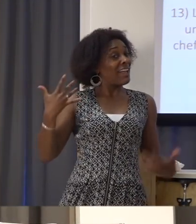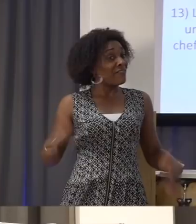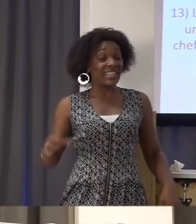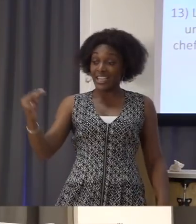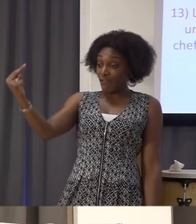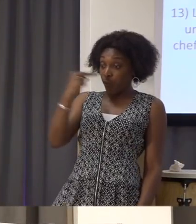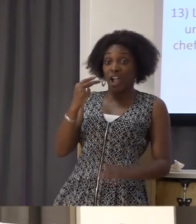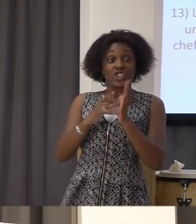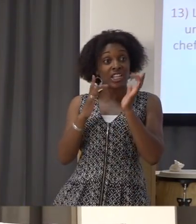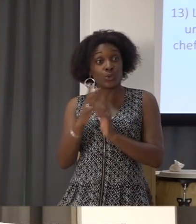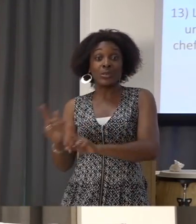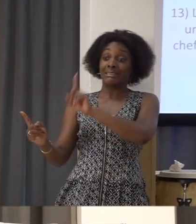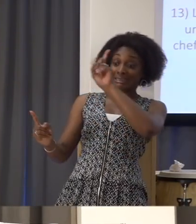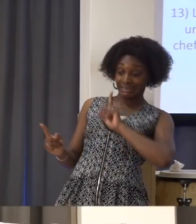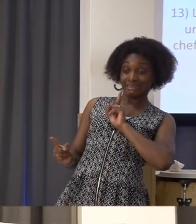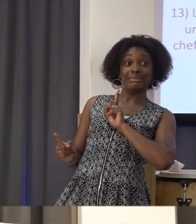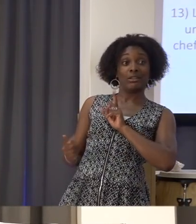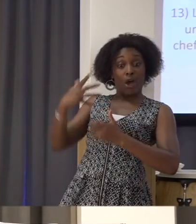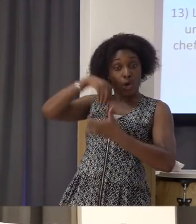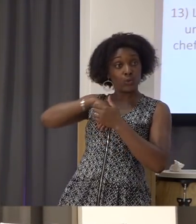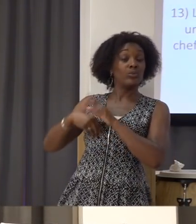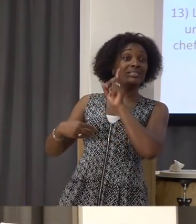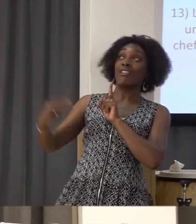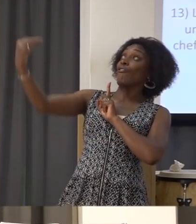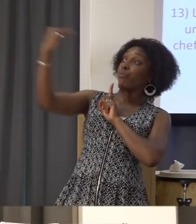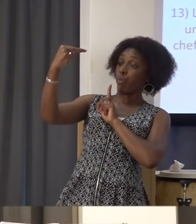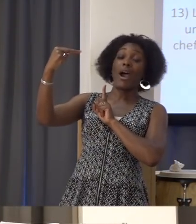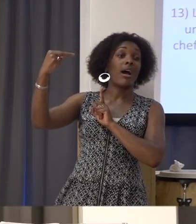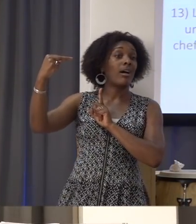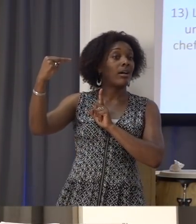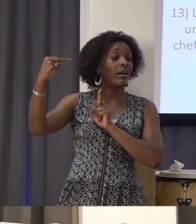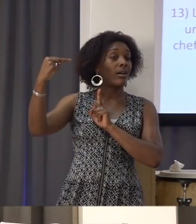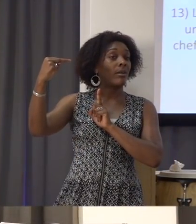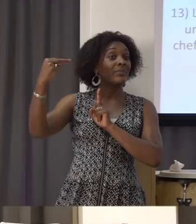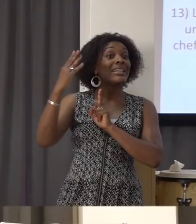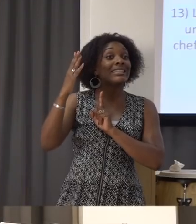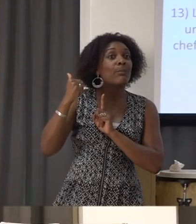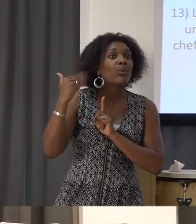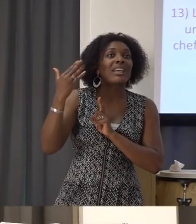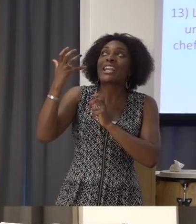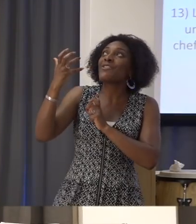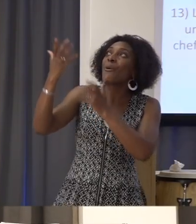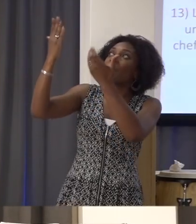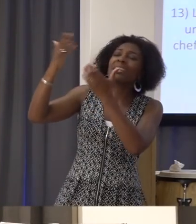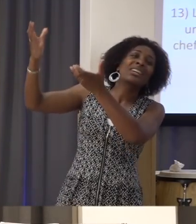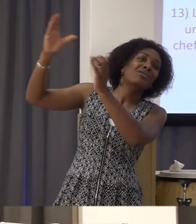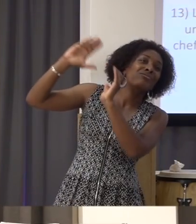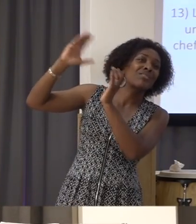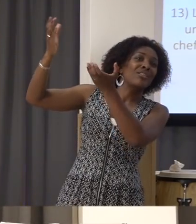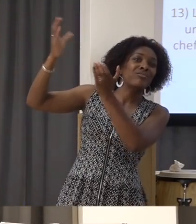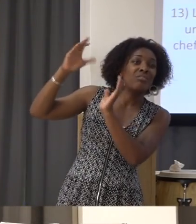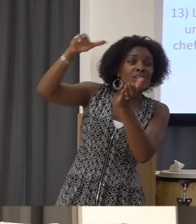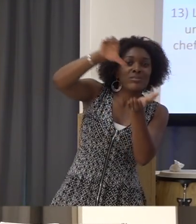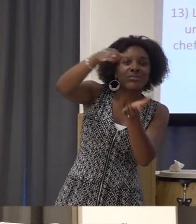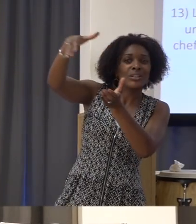voit Jésus-Christ, son Fils, en nous. Et c'est pourquoi il a toujours envie de déverser sa bénédiction sur nos